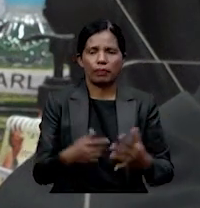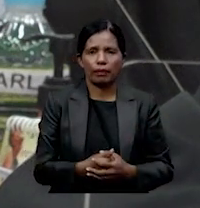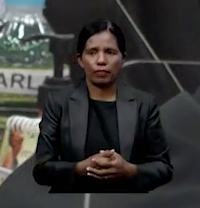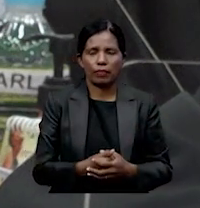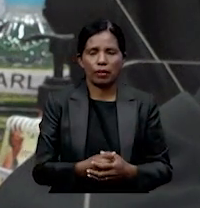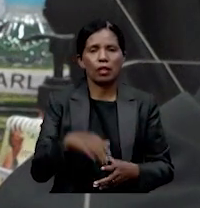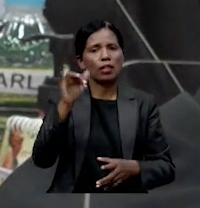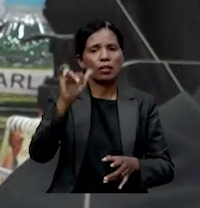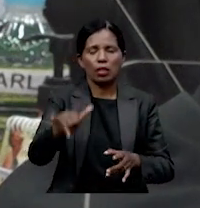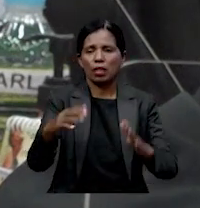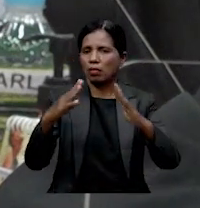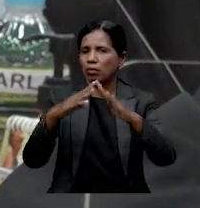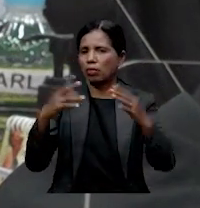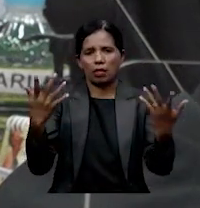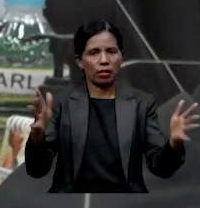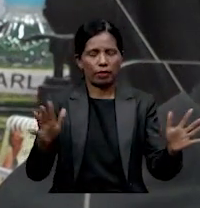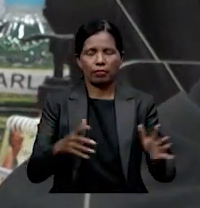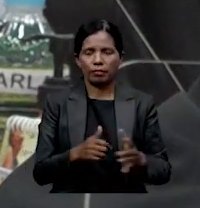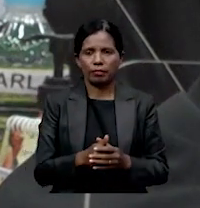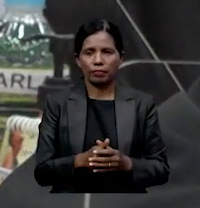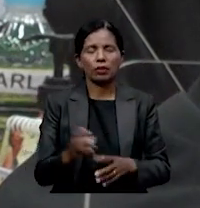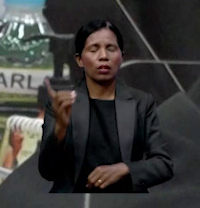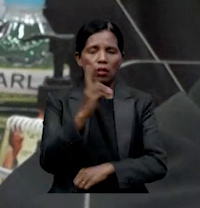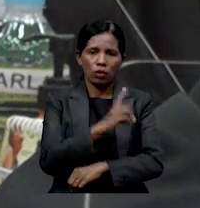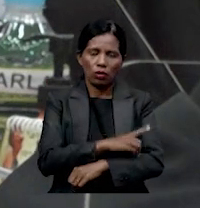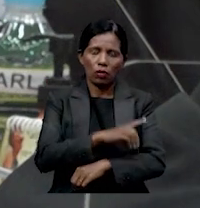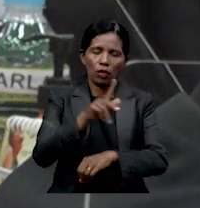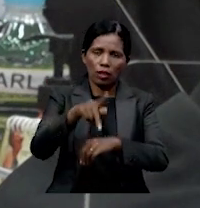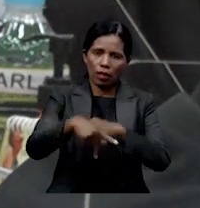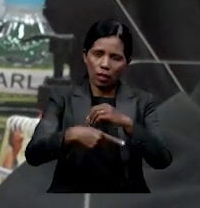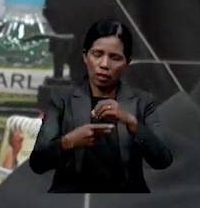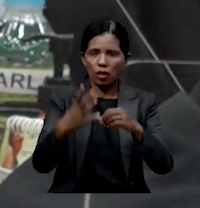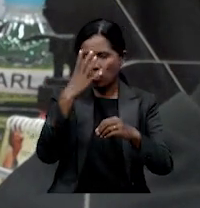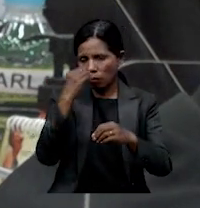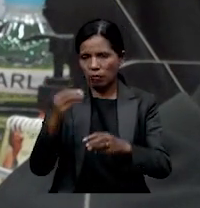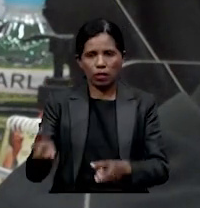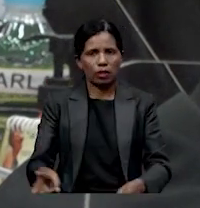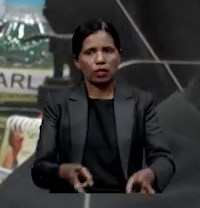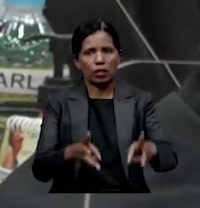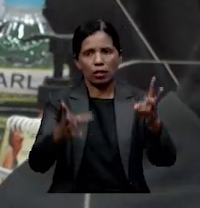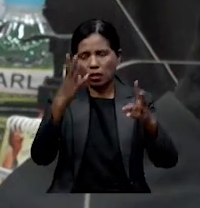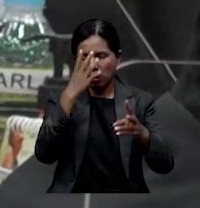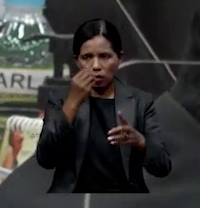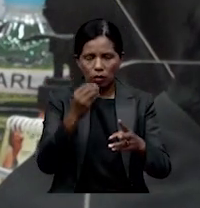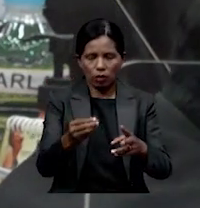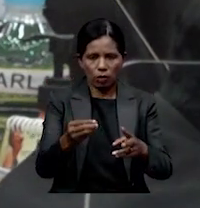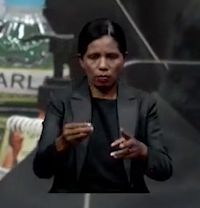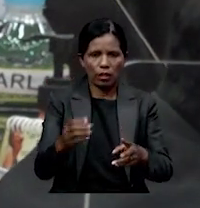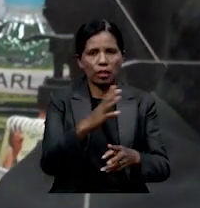hela fatin henebe sira tu hela lorong kala mak sira batoba iha estrada nini batoba iha